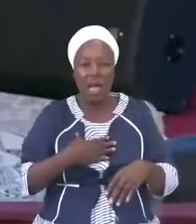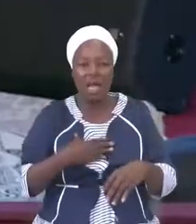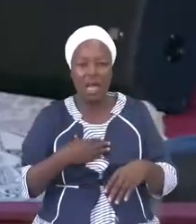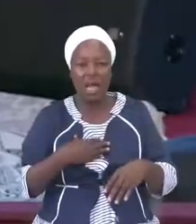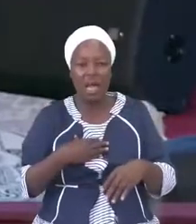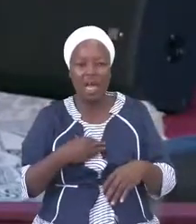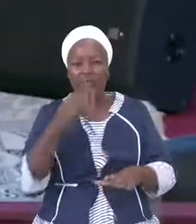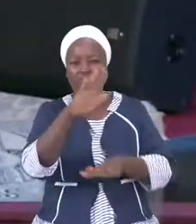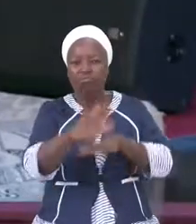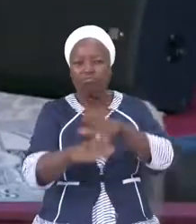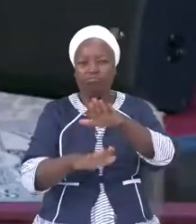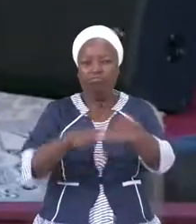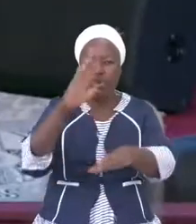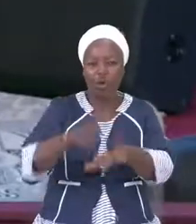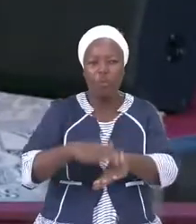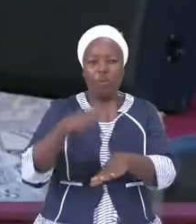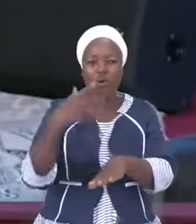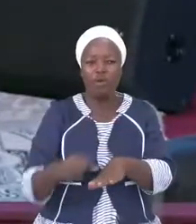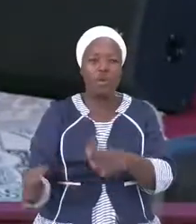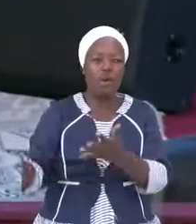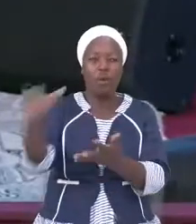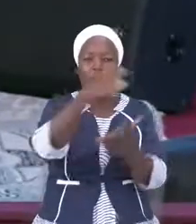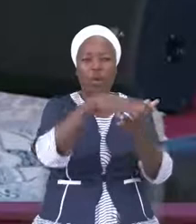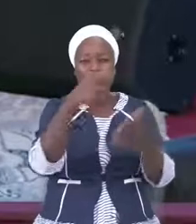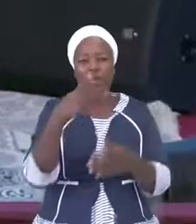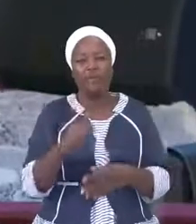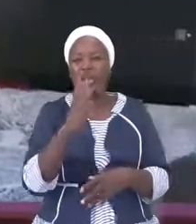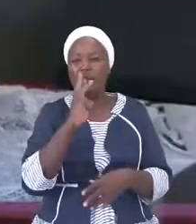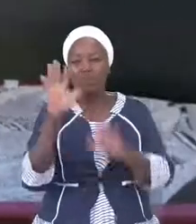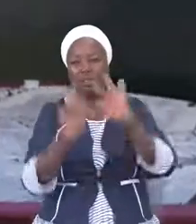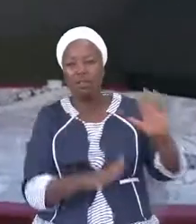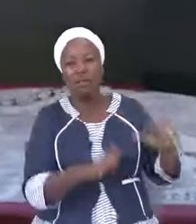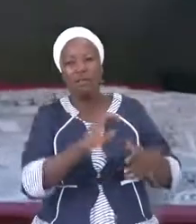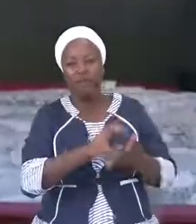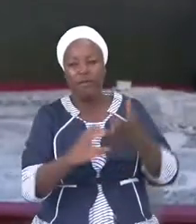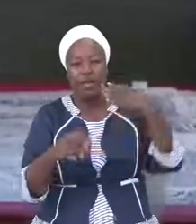il marche sur les hauteurs de la mer.